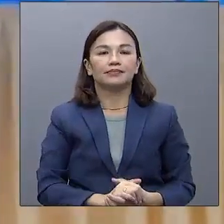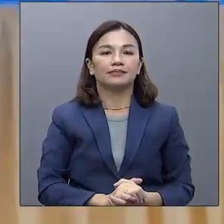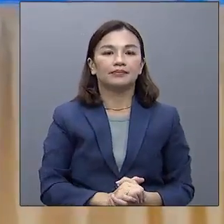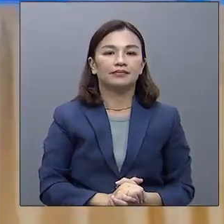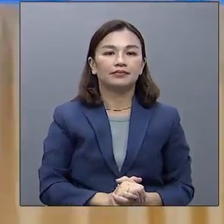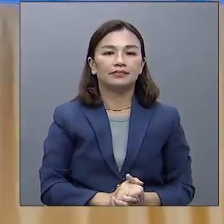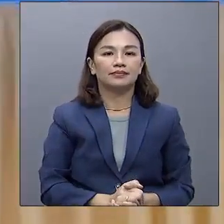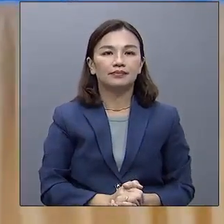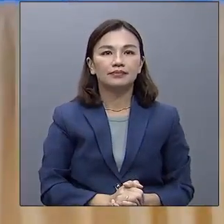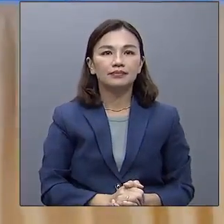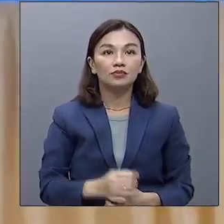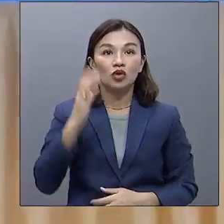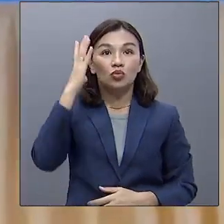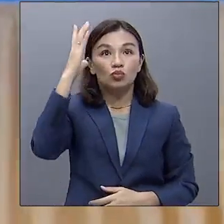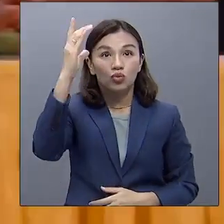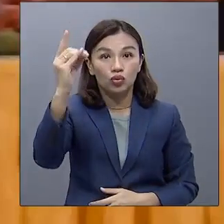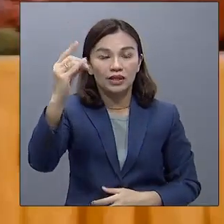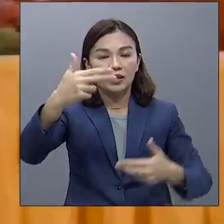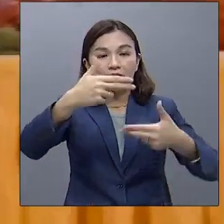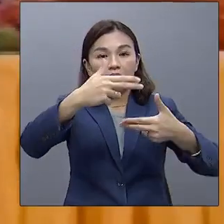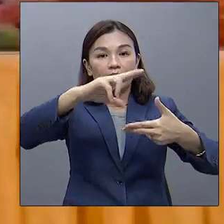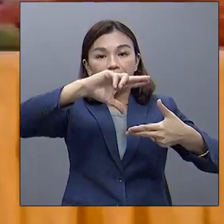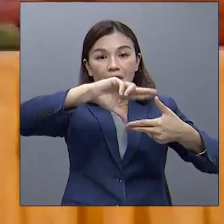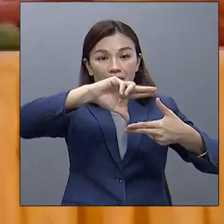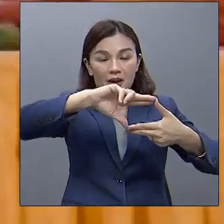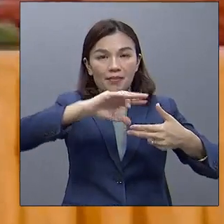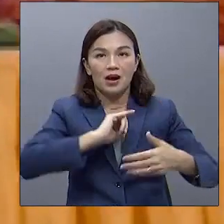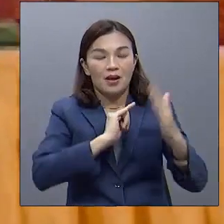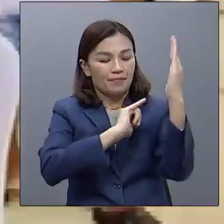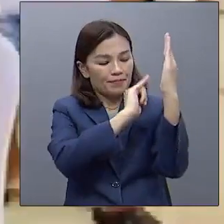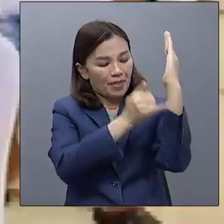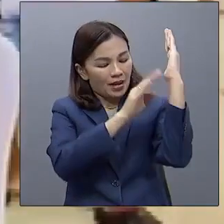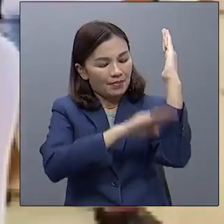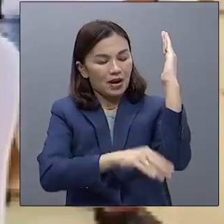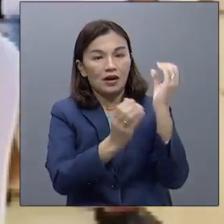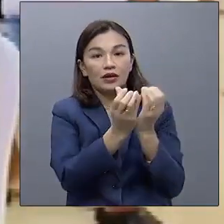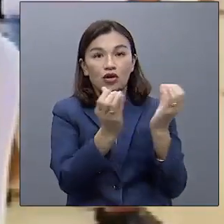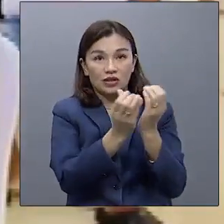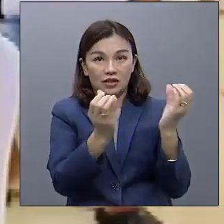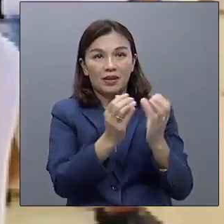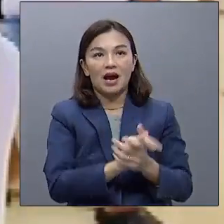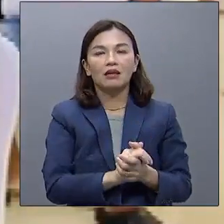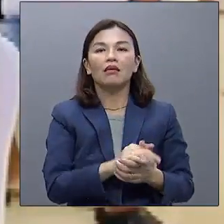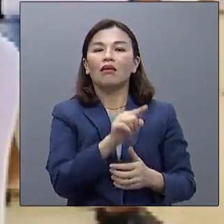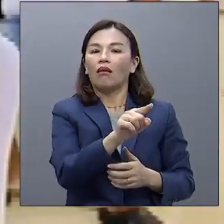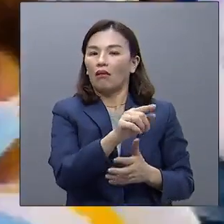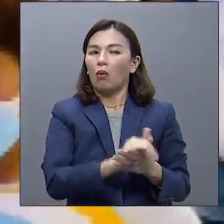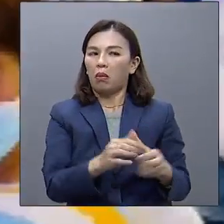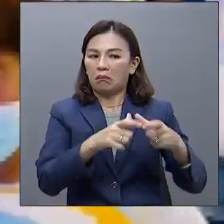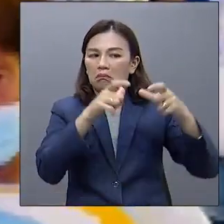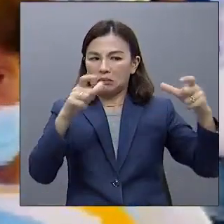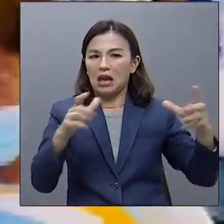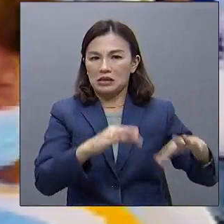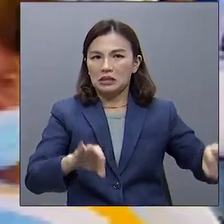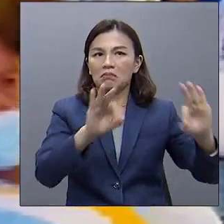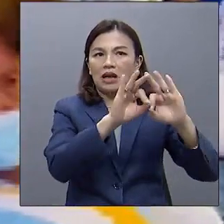และพรุ่งนี้พลังประชารัฐจะไปที่นครศรีธรรมราชซึ่งเป็นจังหวัดหนึ่งที่เป็นเขตใหญ่สำหรับพื้นที่ภาค